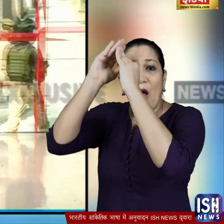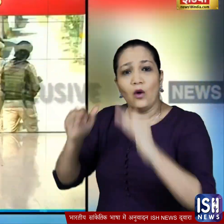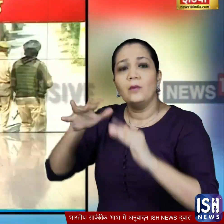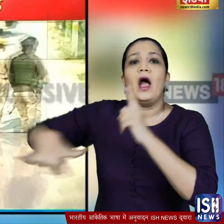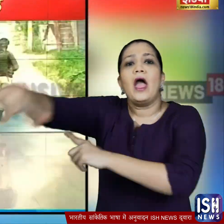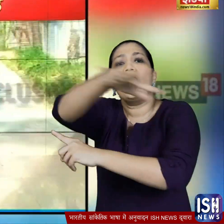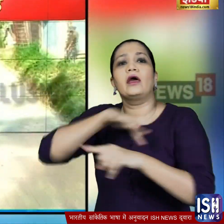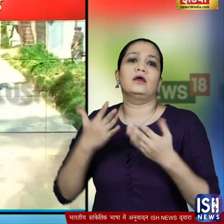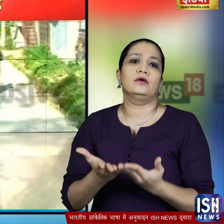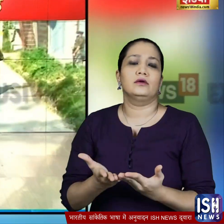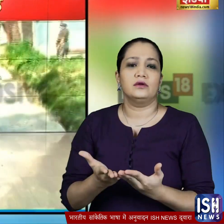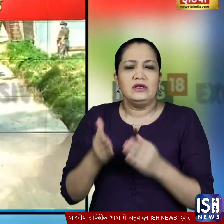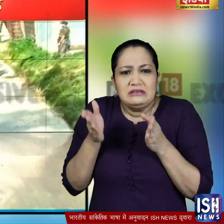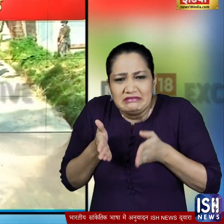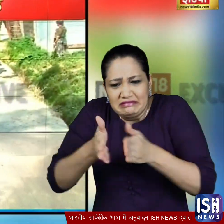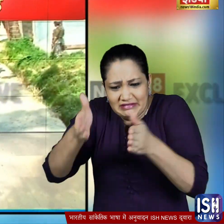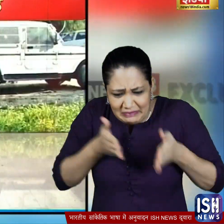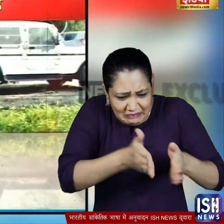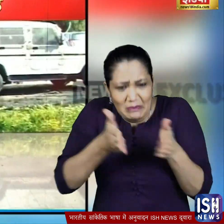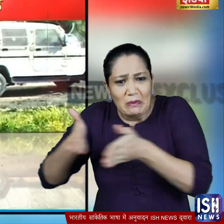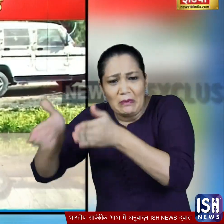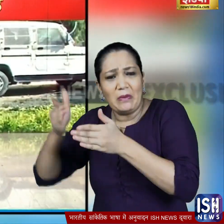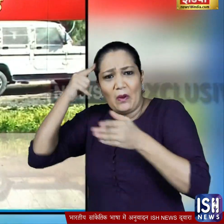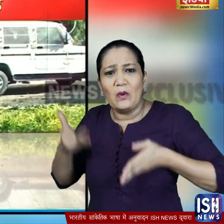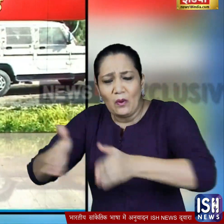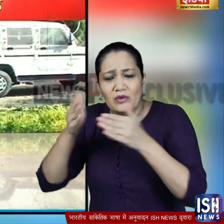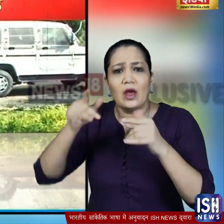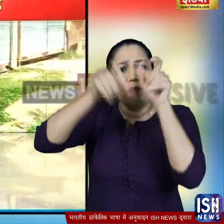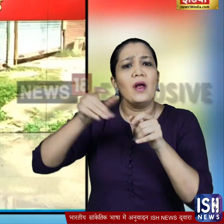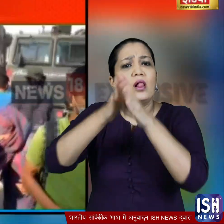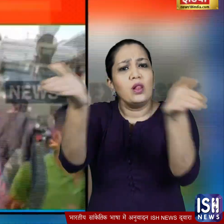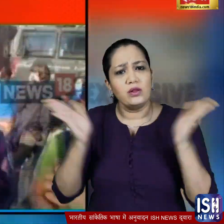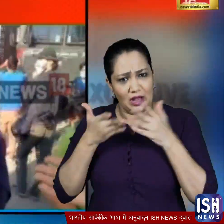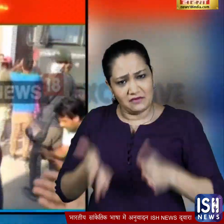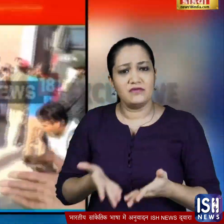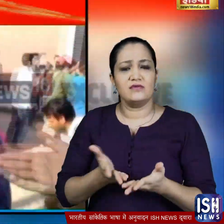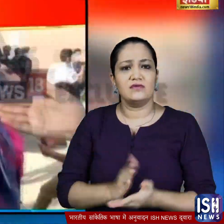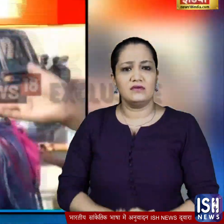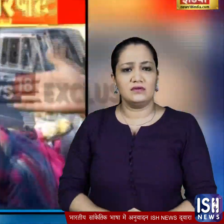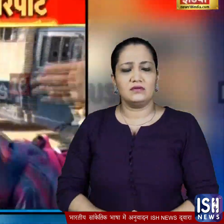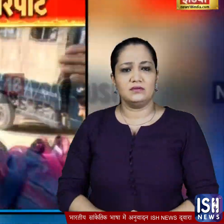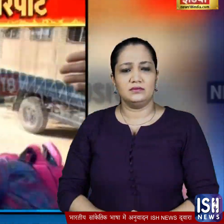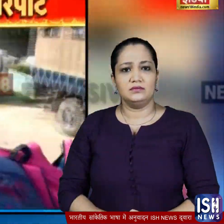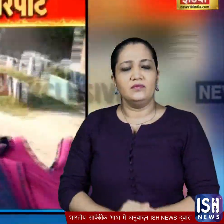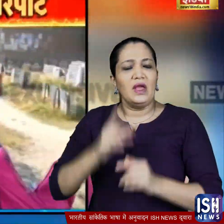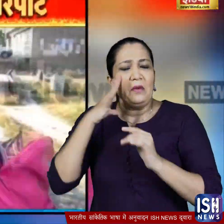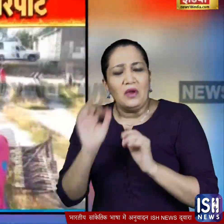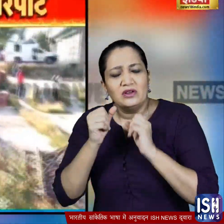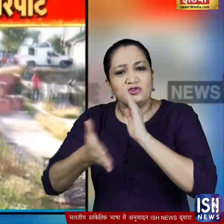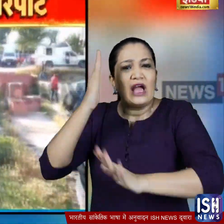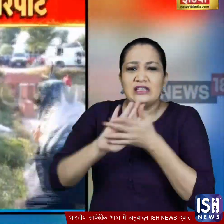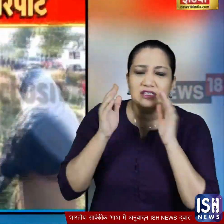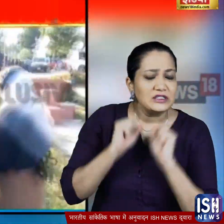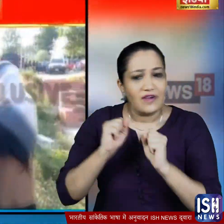इलाका है। संकरी गलियों वाले इस इलाके में बड़ी संख्या में आम लोग भी रहते हैं, इसलिए सबसे बड़ी चुनौती इलाके को